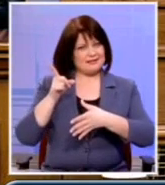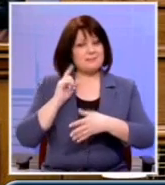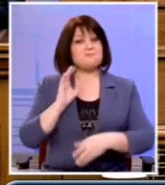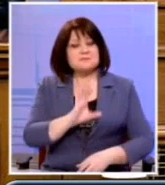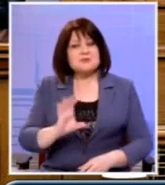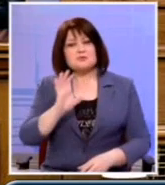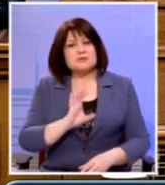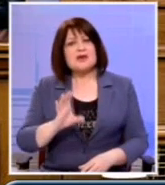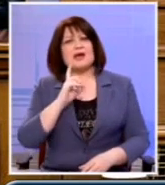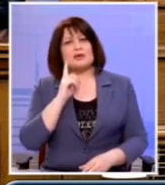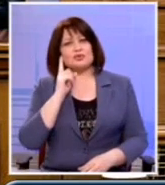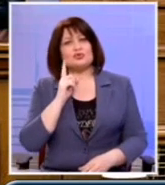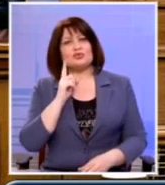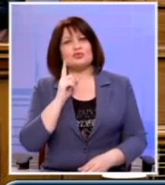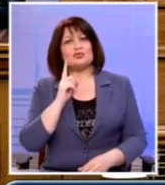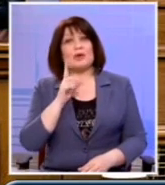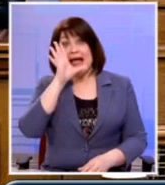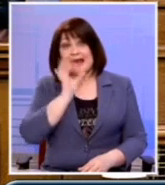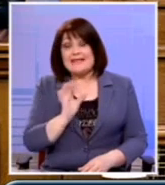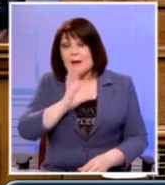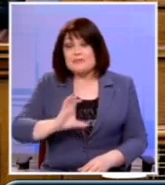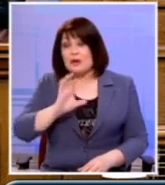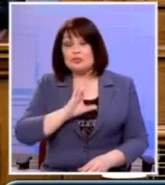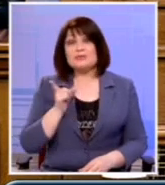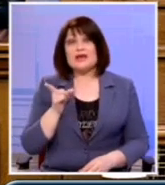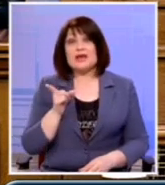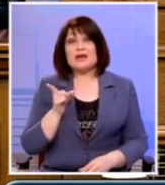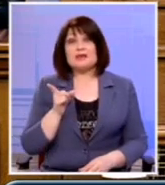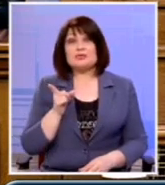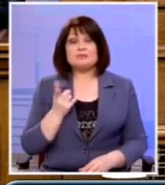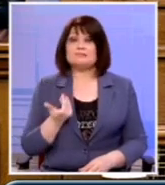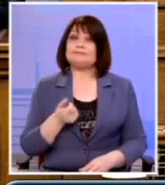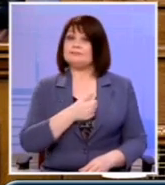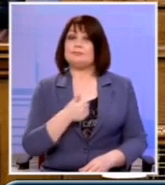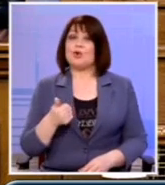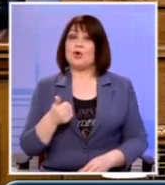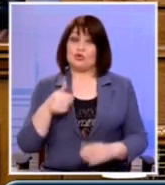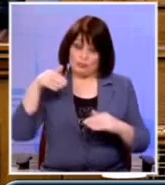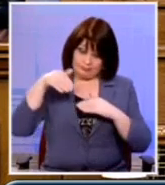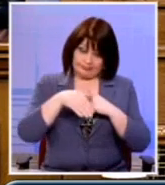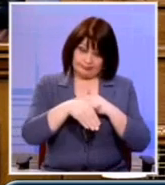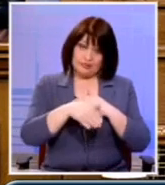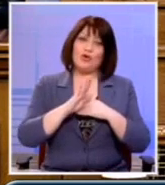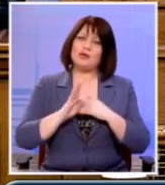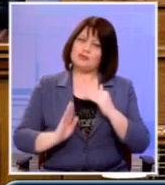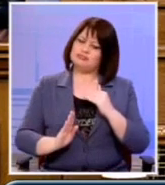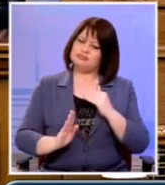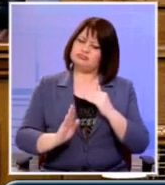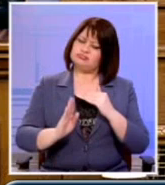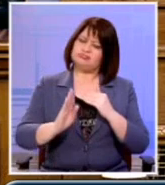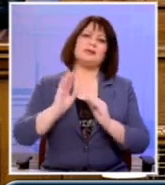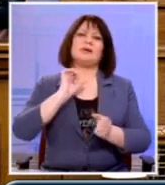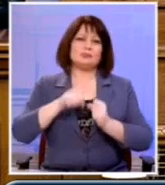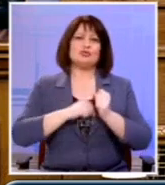αναζητήσει το δρόμο της δικής τους αλήθειας, δεν περπατάνε μόνο στην κατηφόρα, αλλά ανεβαίνουν σκαλιά,